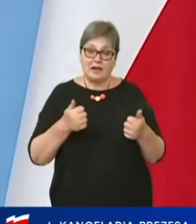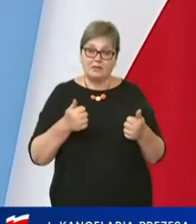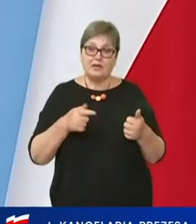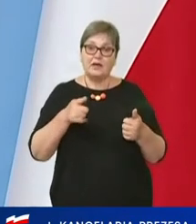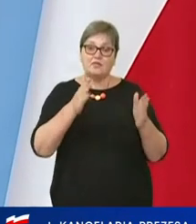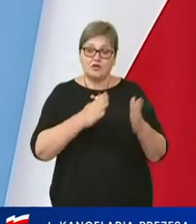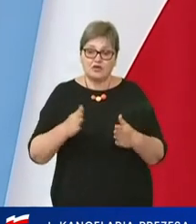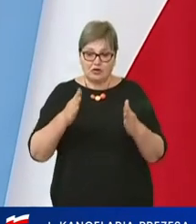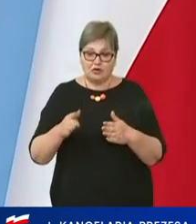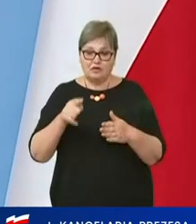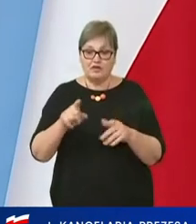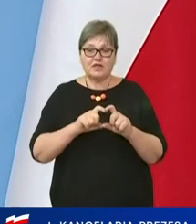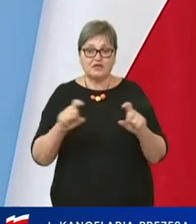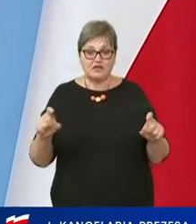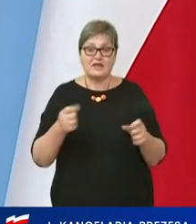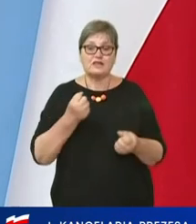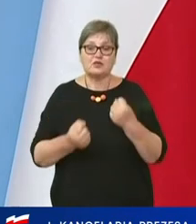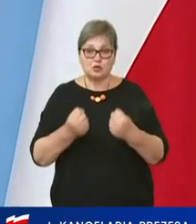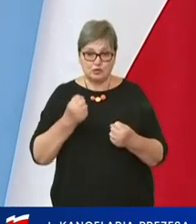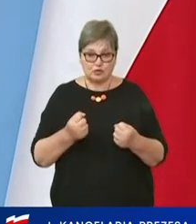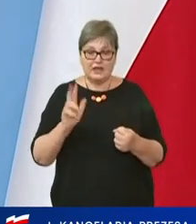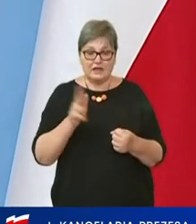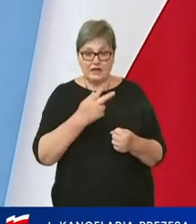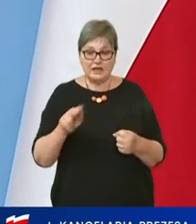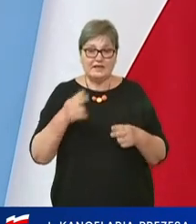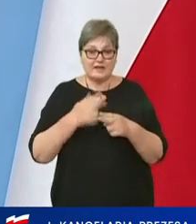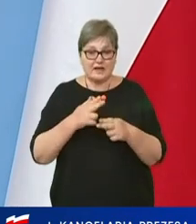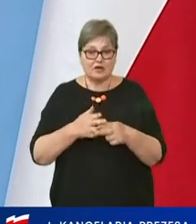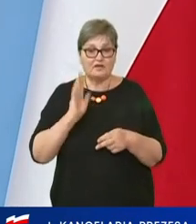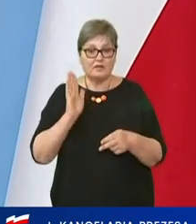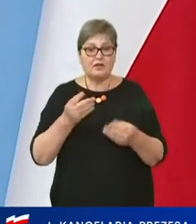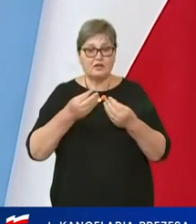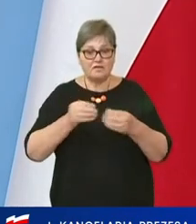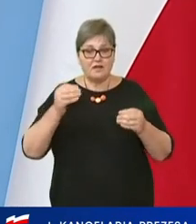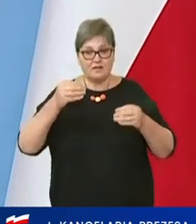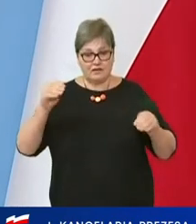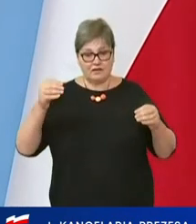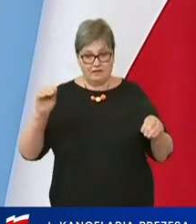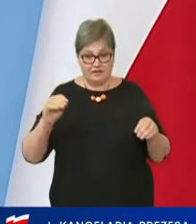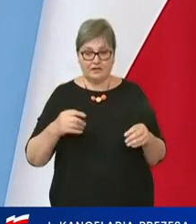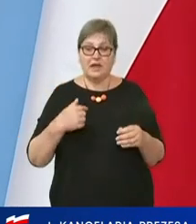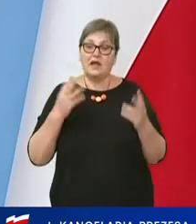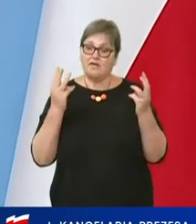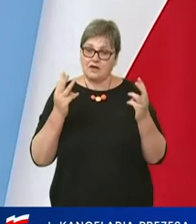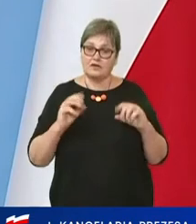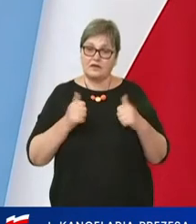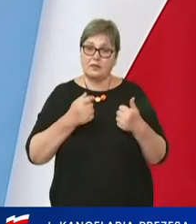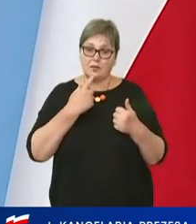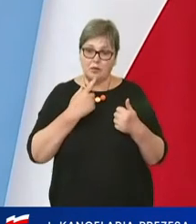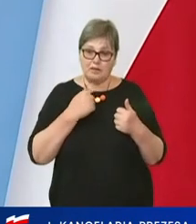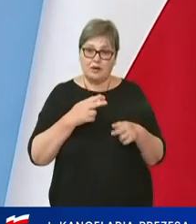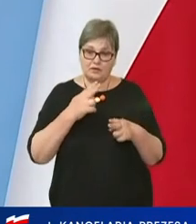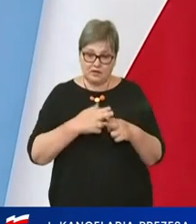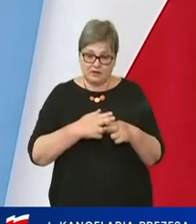mieli jeszcze większą falę zachorowań, aby jak najmniej zachorowań i jak najmniejsza śmiertelność była w domach pomocy społecznej, tak